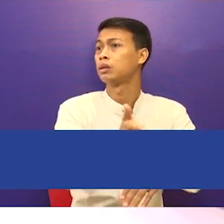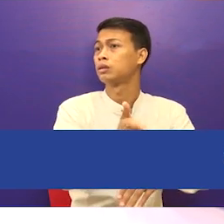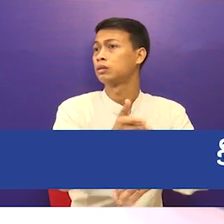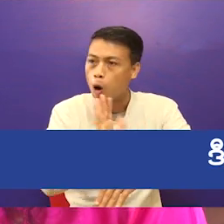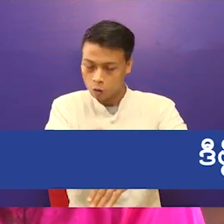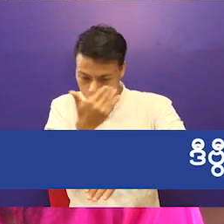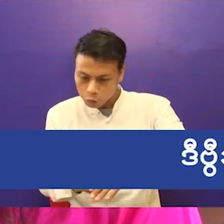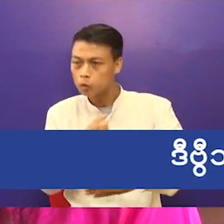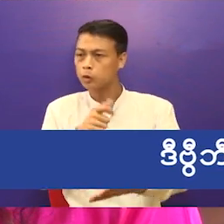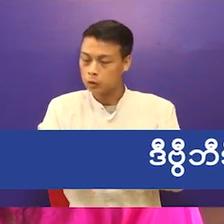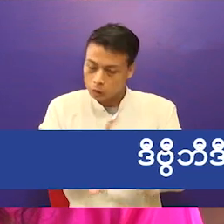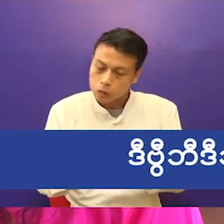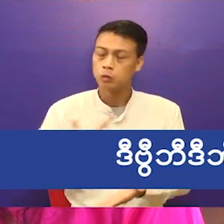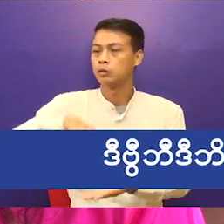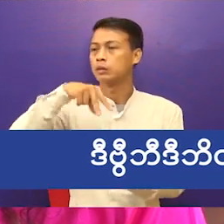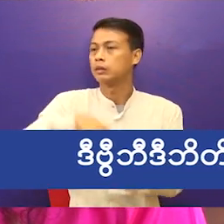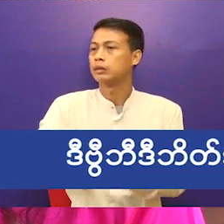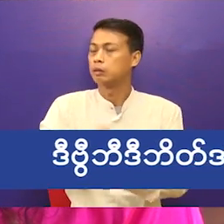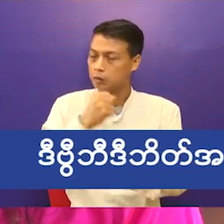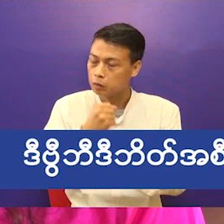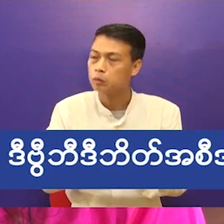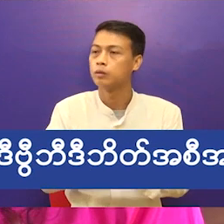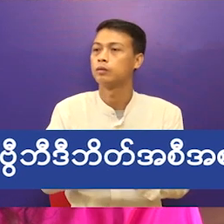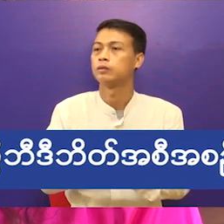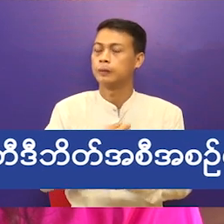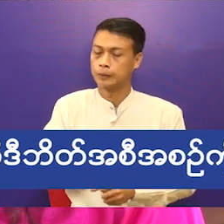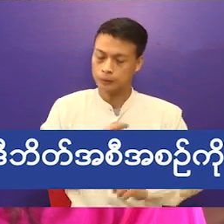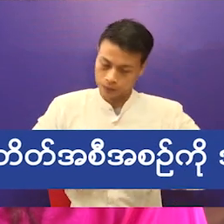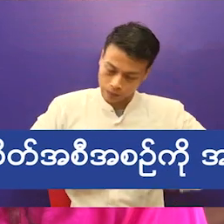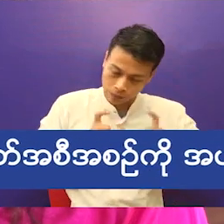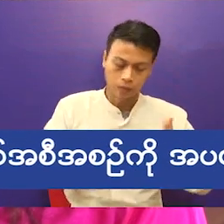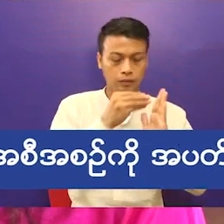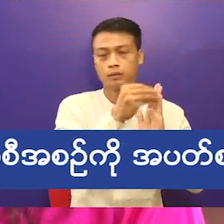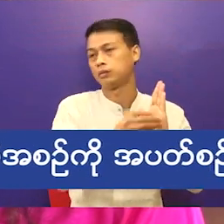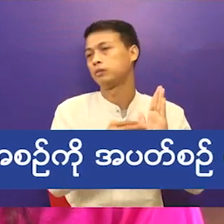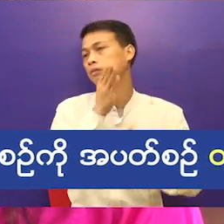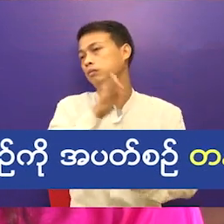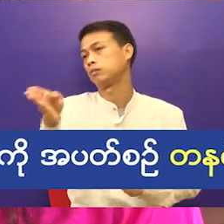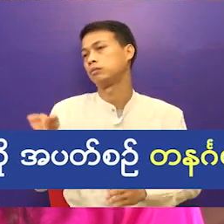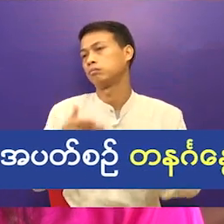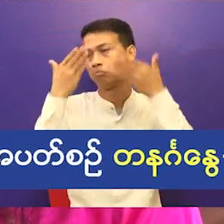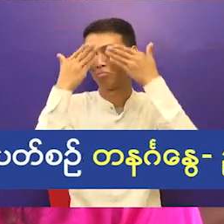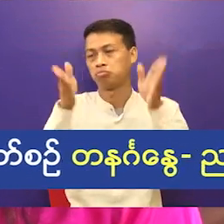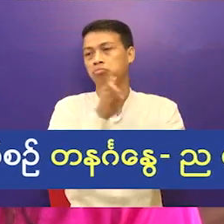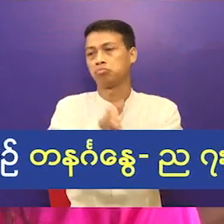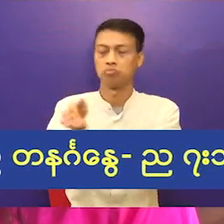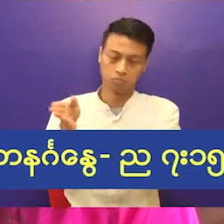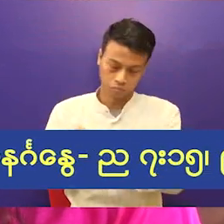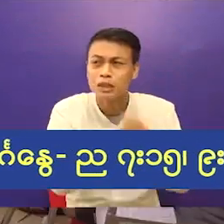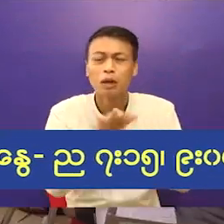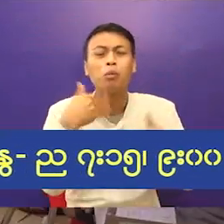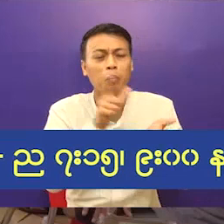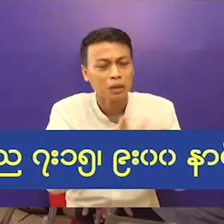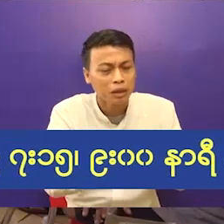ရေး ကြီး ပါ တယ် ကျွန်မ က audition ရှိ တဲ့ သား ရဲ့ meeting ဆို တဲ့ ခါ ကျွန်မ အ နေ နဲ့ က ကျွန်မ ကို တိုင် ခန်းစား ပြီး တော့ ကျွန်မ ကို တိုင် ရေး ထား တဲ့ တခြင်း ရှိ ပါ